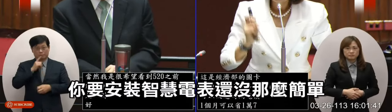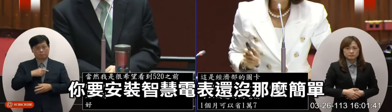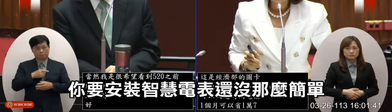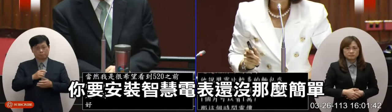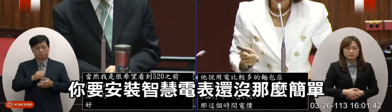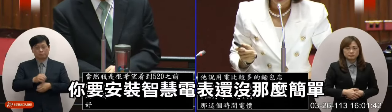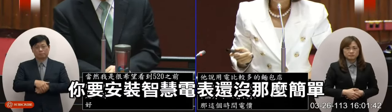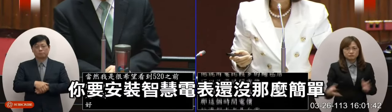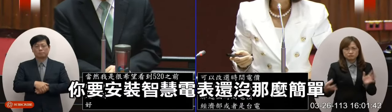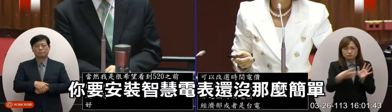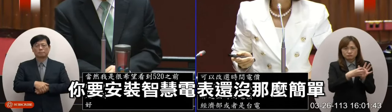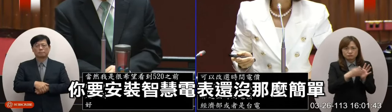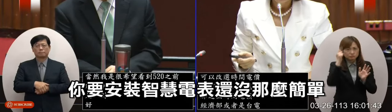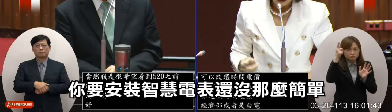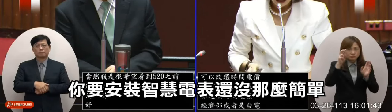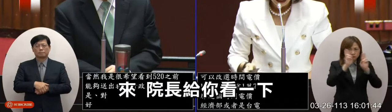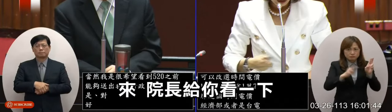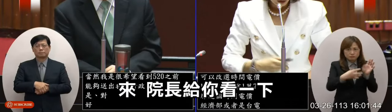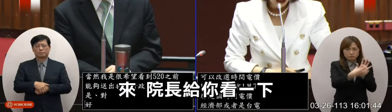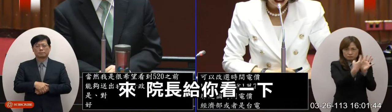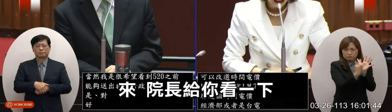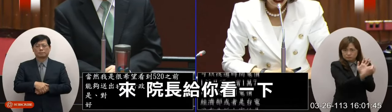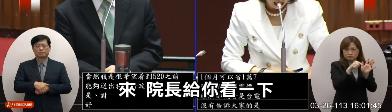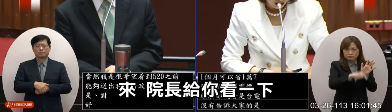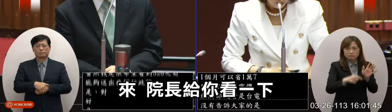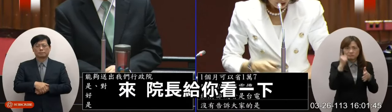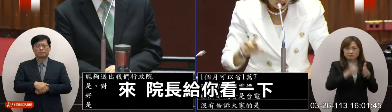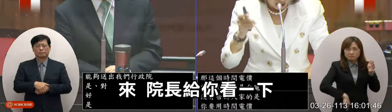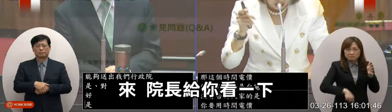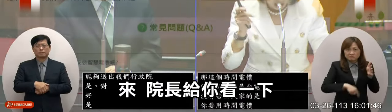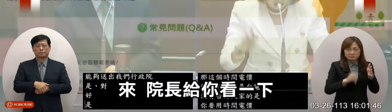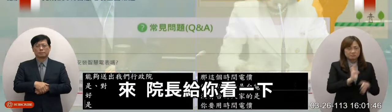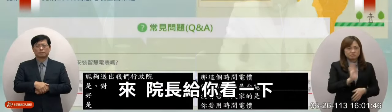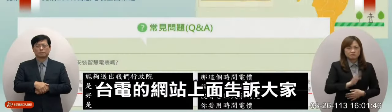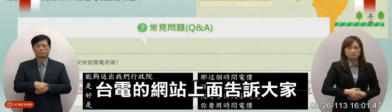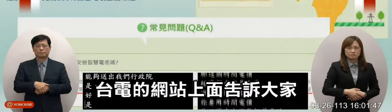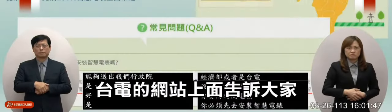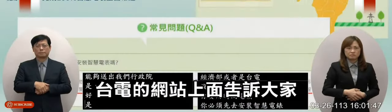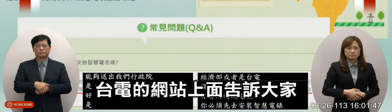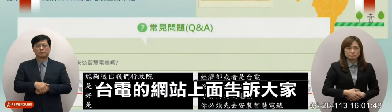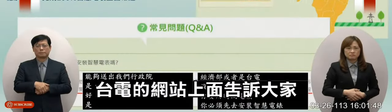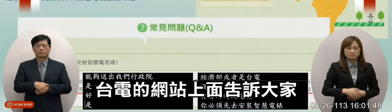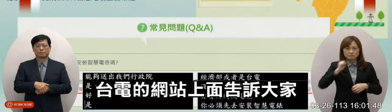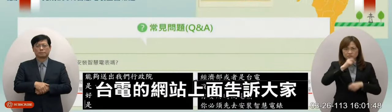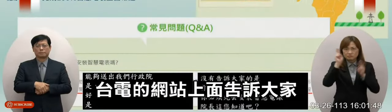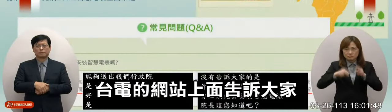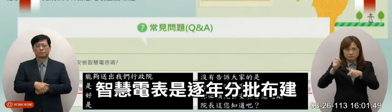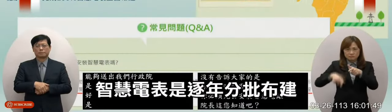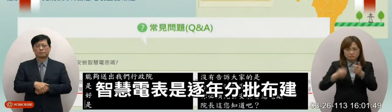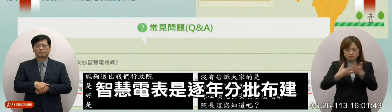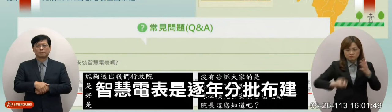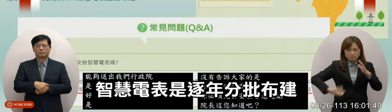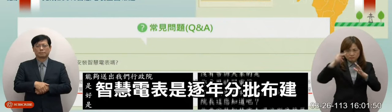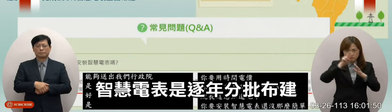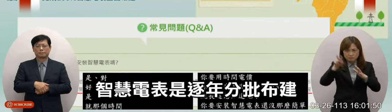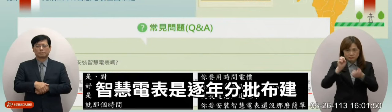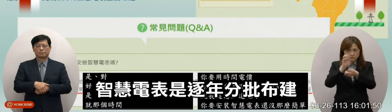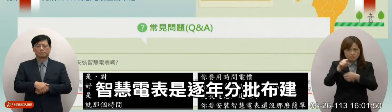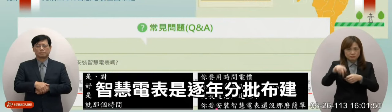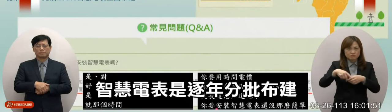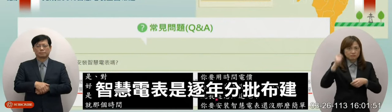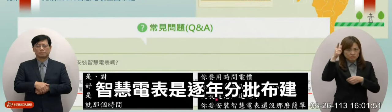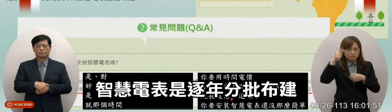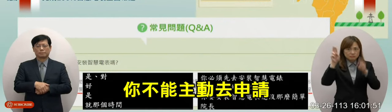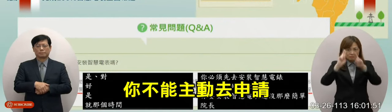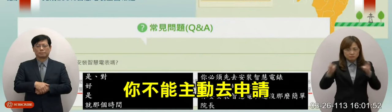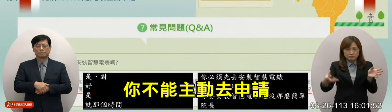要安装智慧电表呢，还没那么简单。来，院长给你看一下哈。台电的网站上面告诉大家，智慧电表呢是逐年分